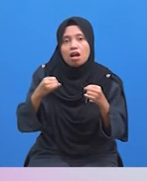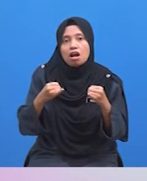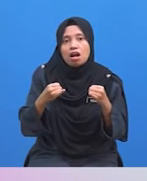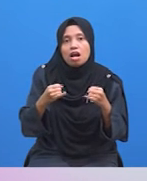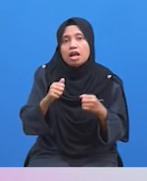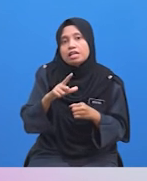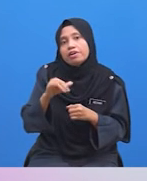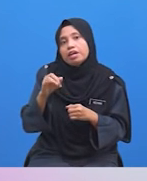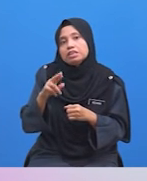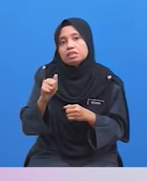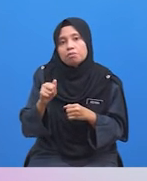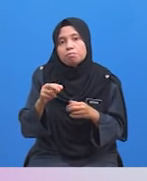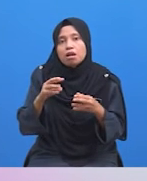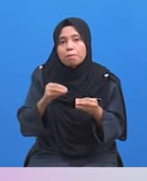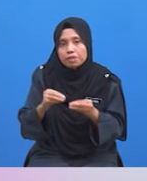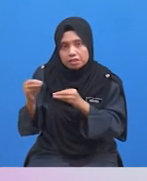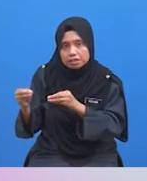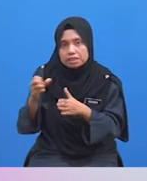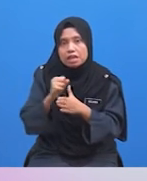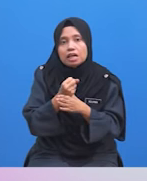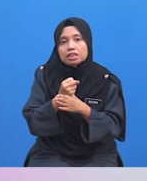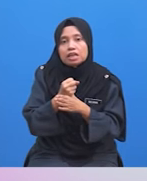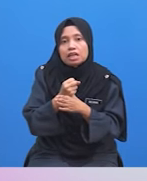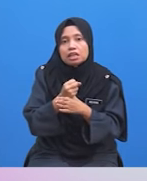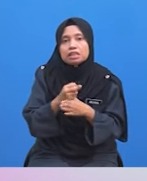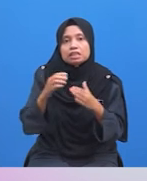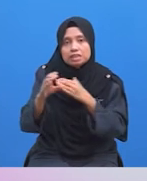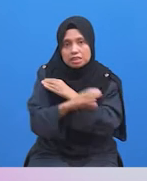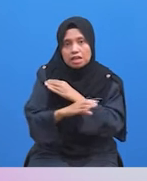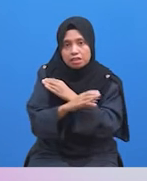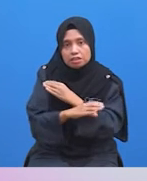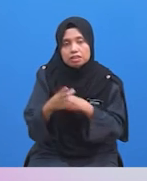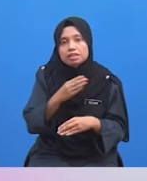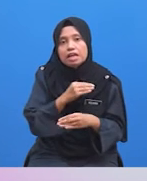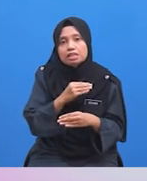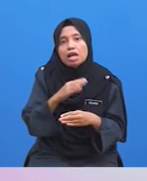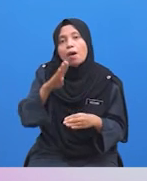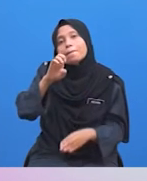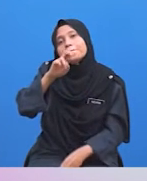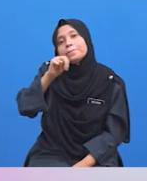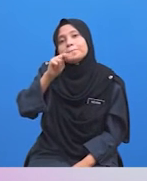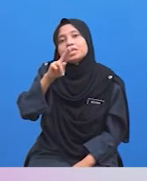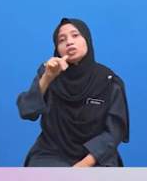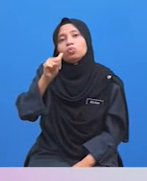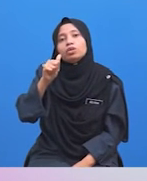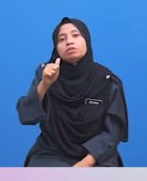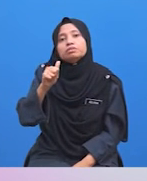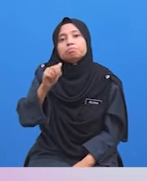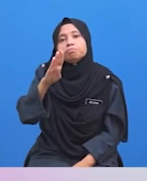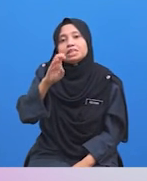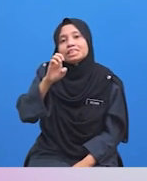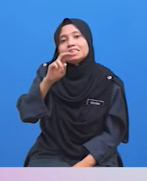migrasi antara negara dan migrasi antara benua kedua isipadu